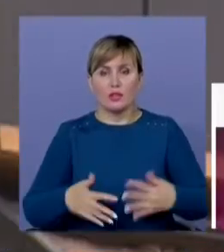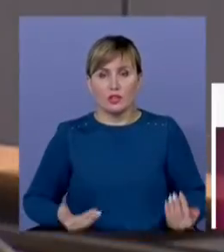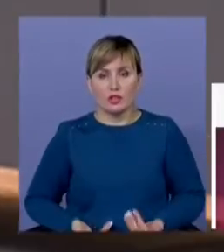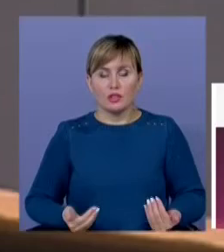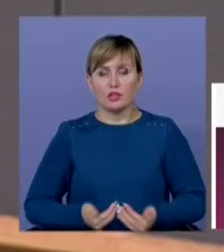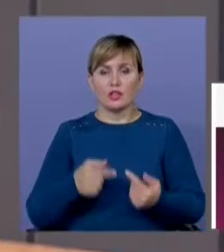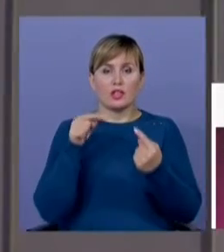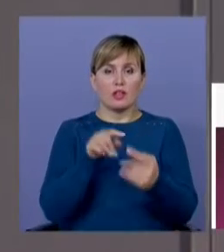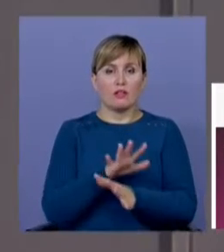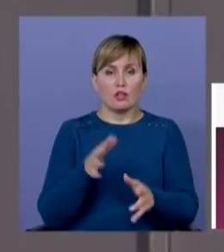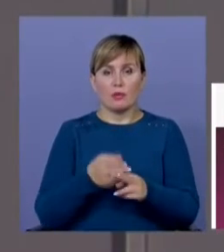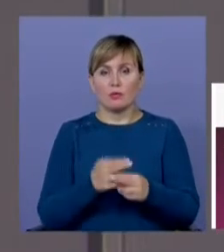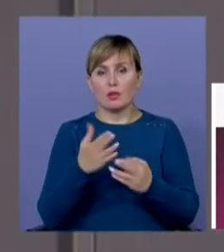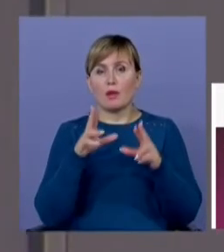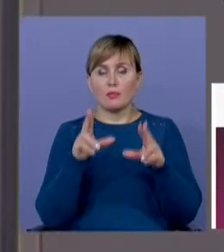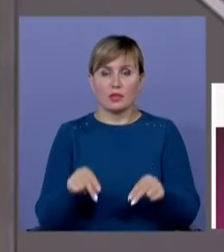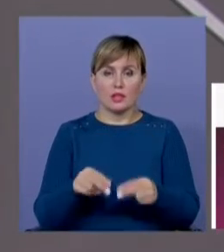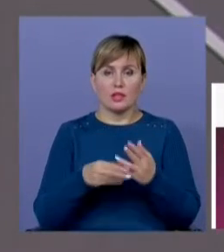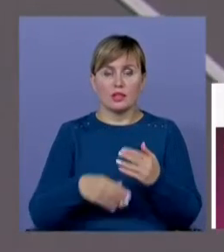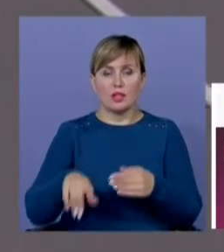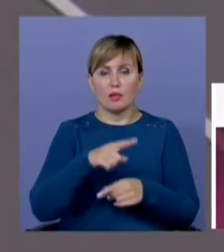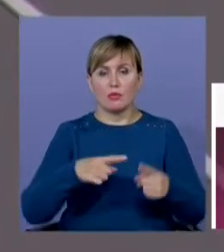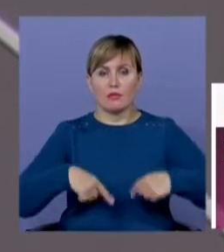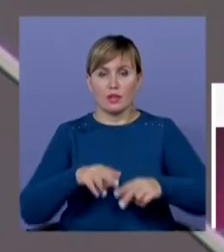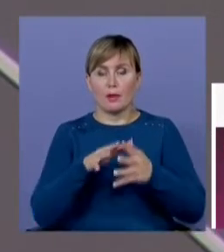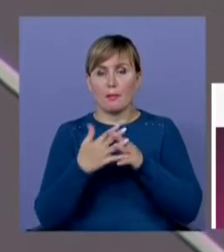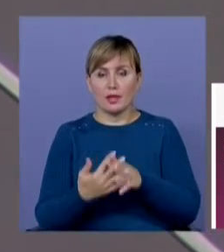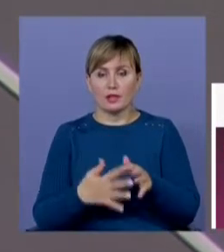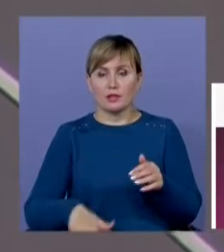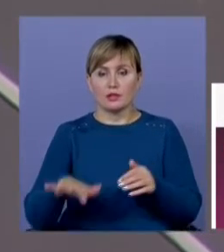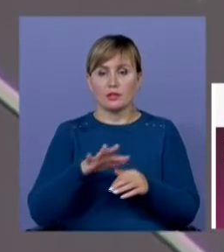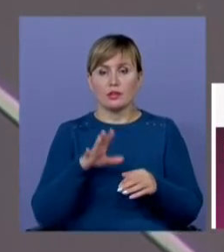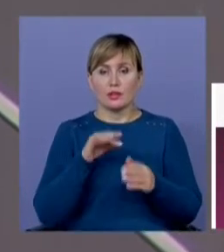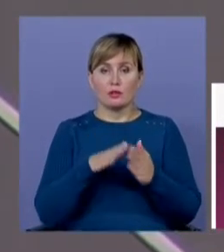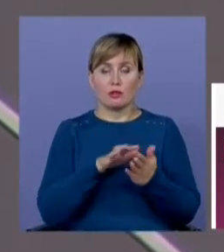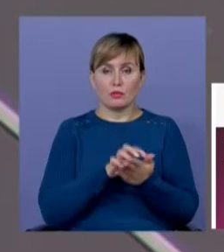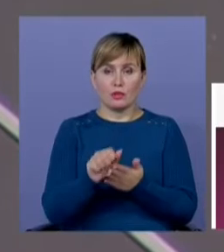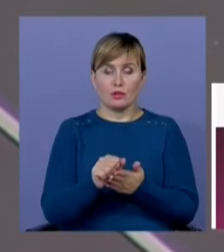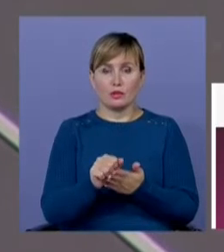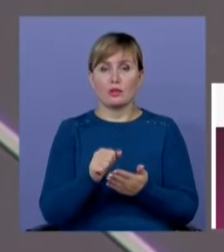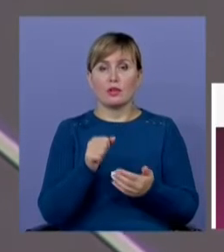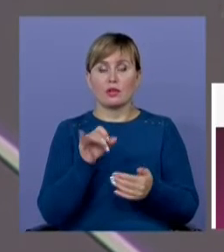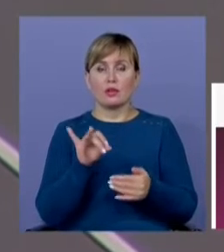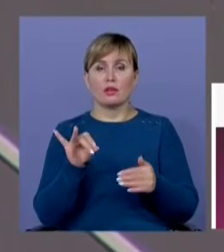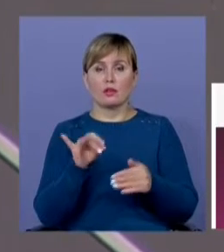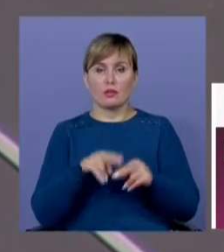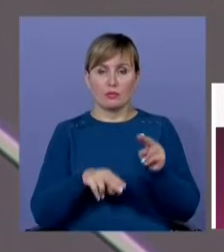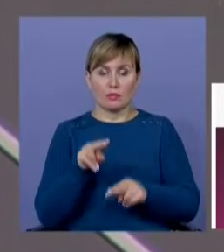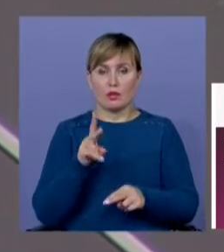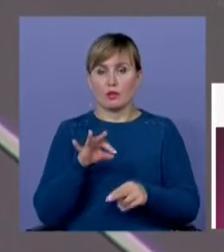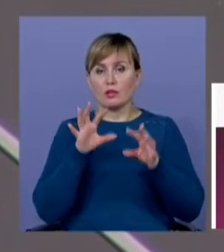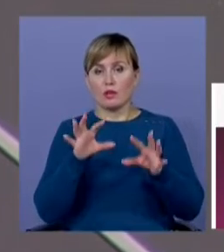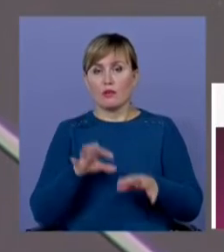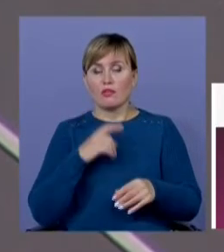стали возражать, так как им пообещали выделить землю в этом же поселке. В итоге дом снесли, резервуар установили, но про